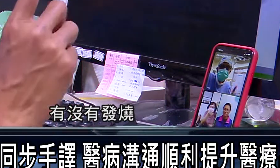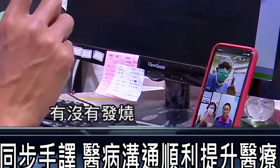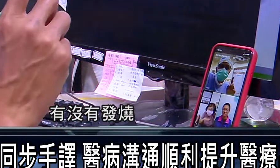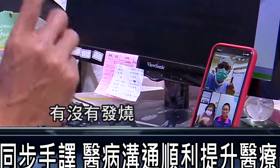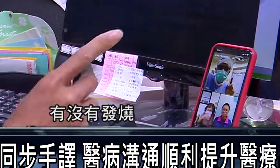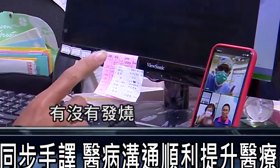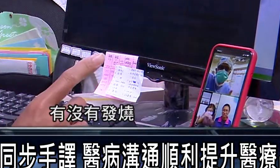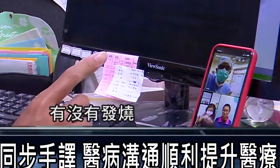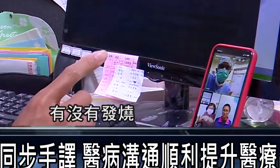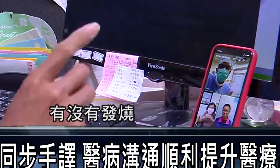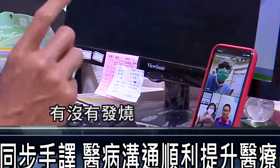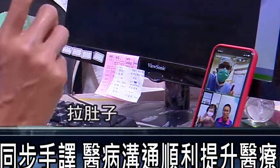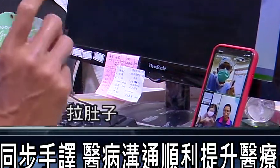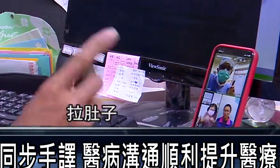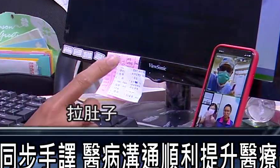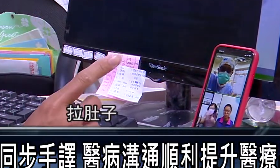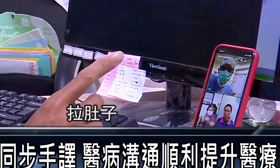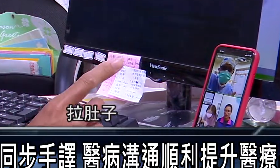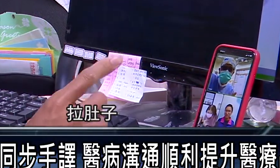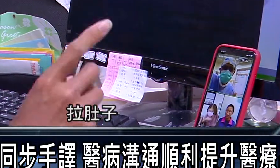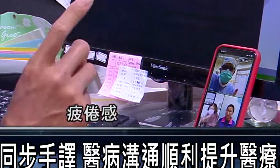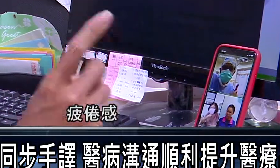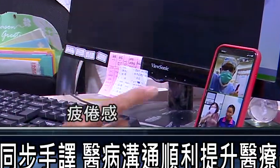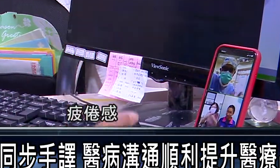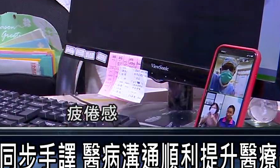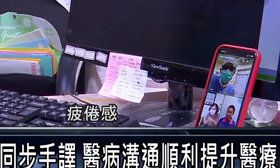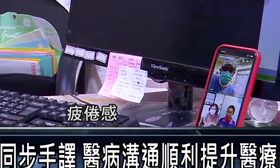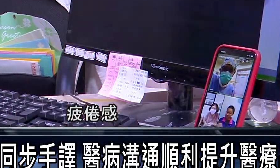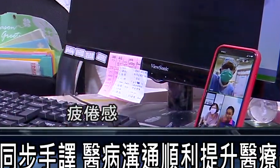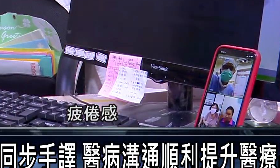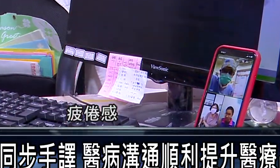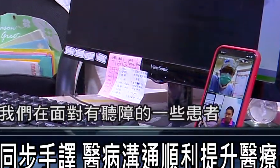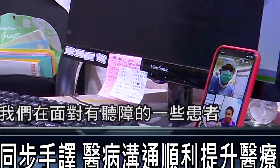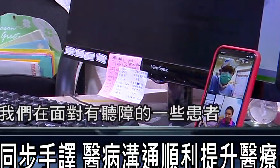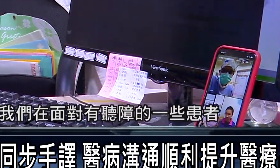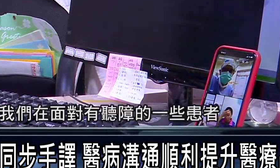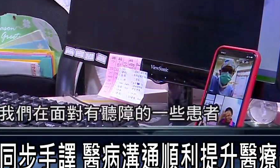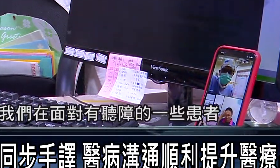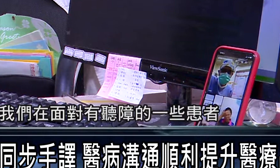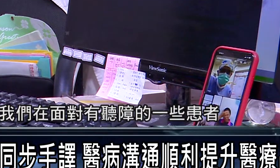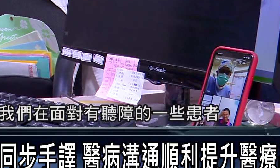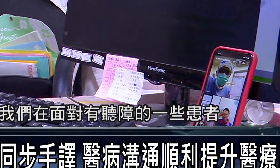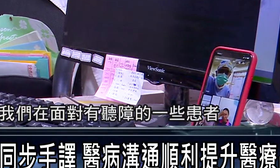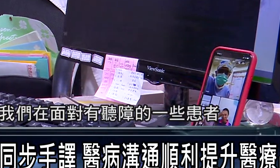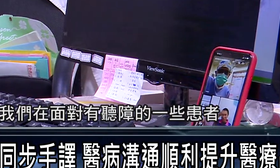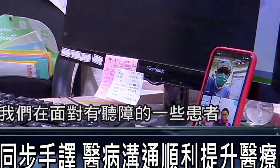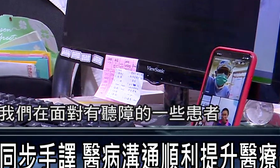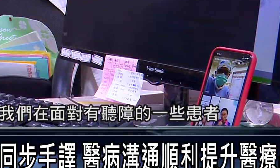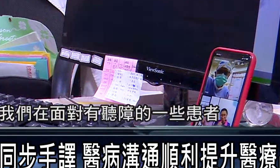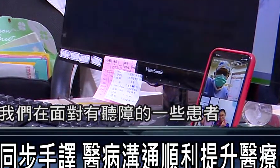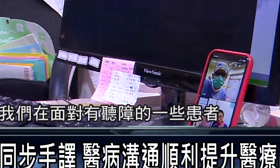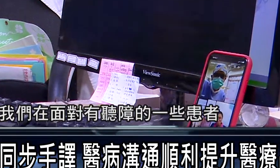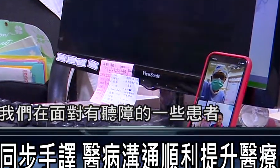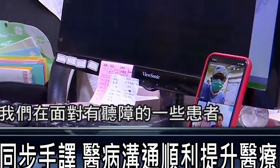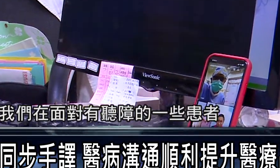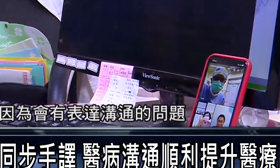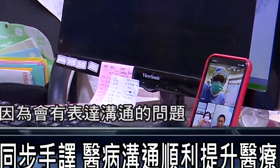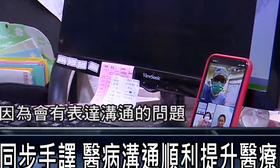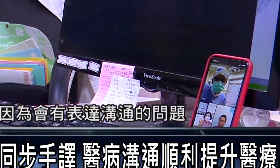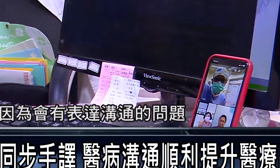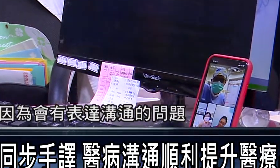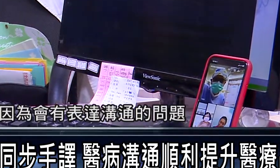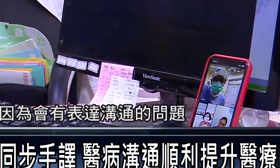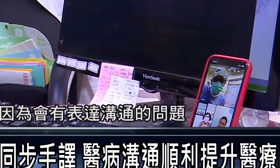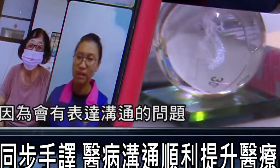有没有发烧、拉肚子、疲倦感？ 确实，我们在面对有听障的一些患者